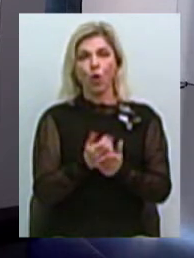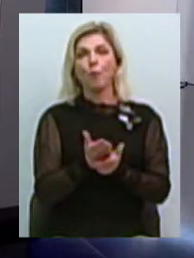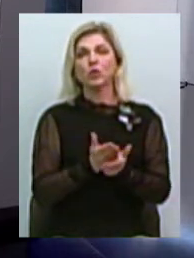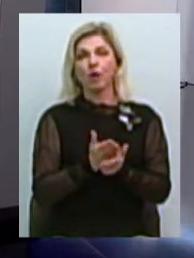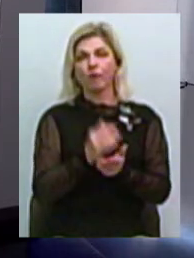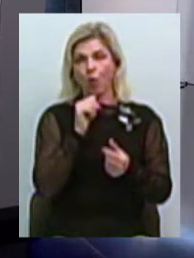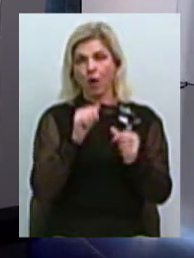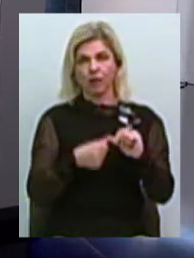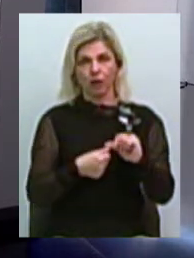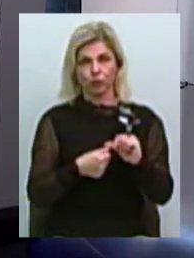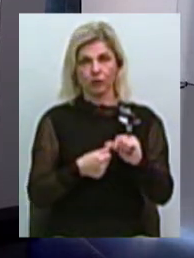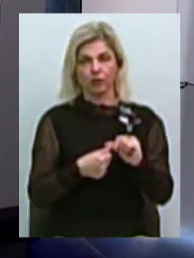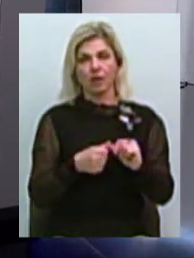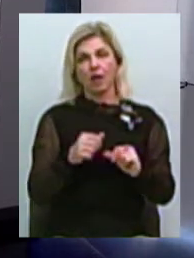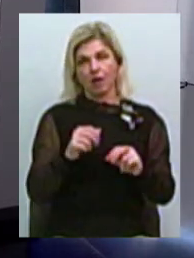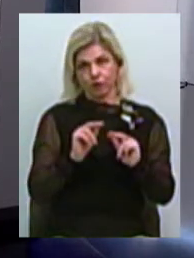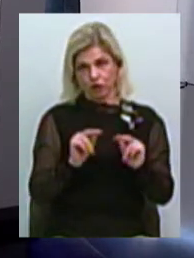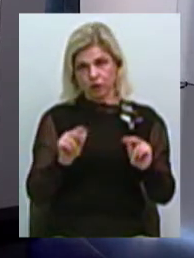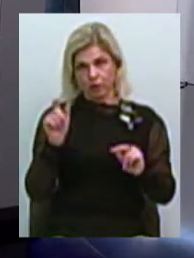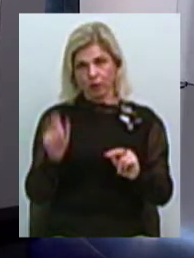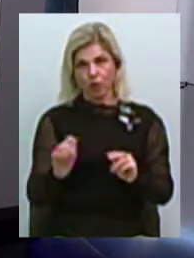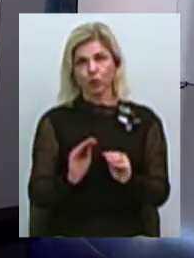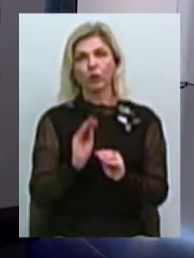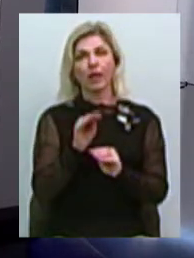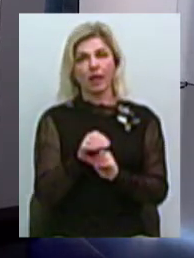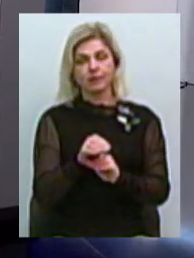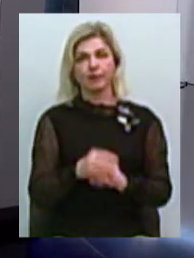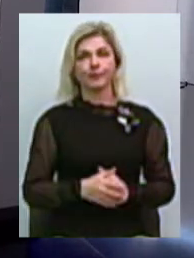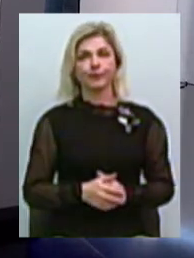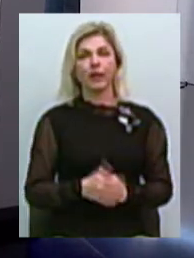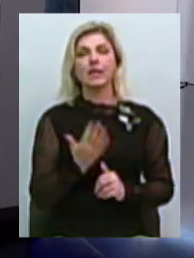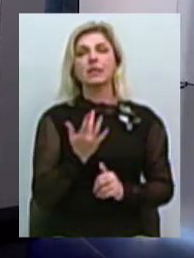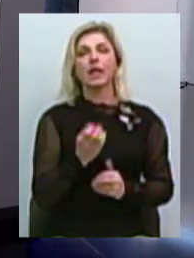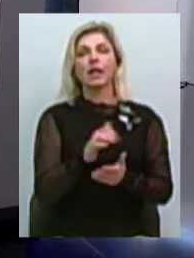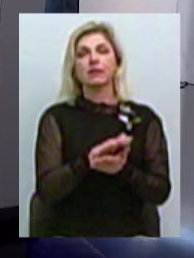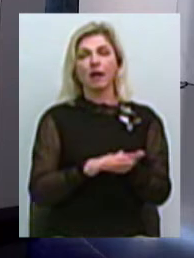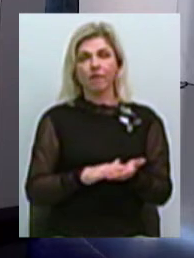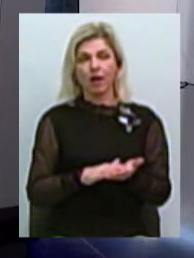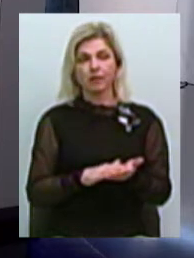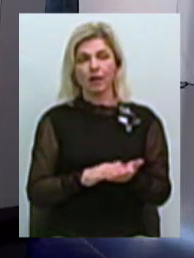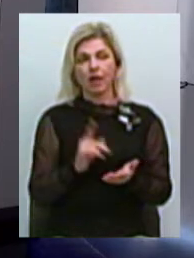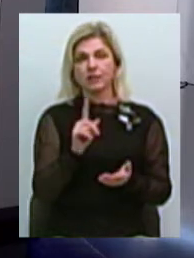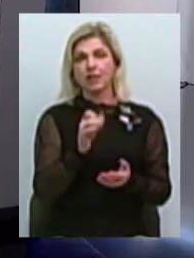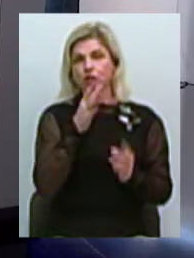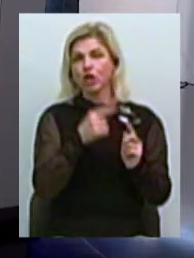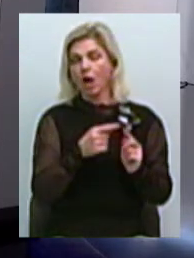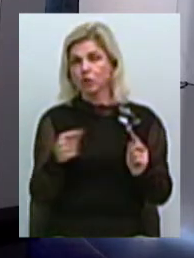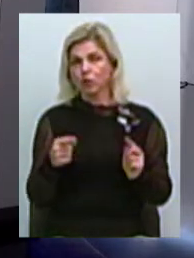посадового окладу даному вчителю додається. Скільки триває за часом? Тому